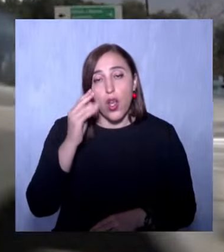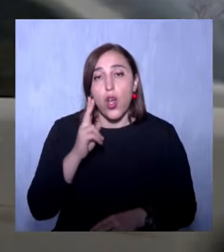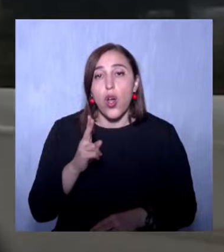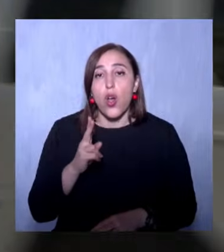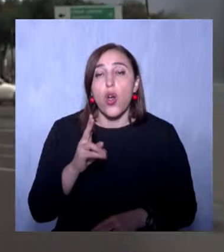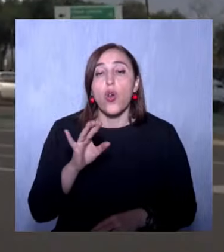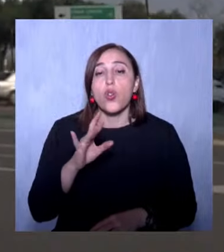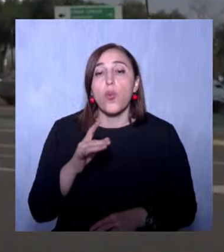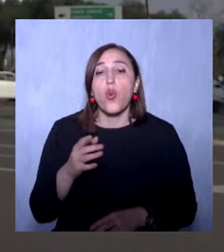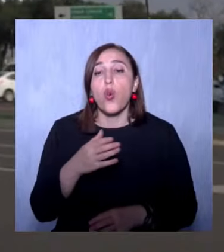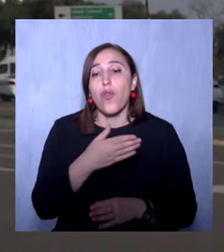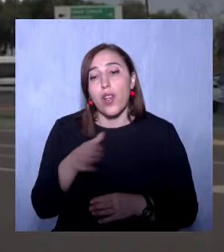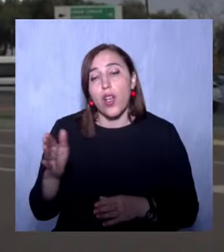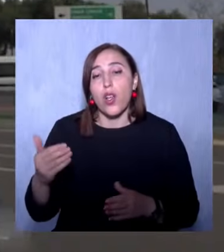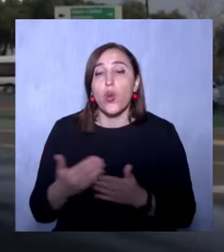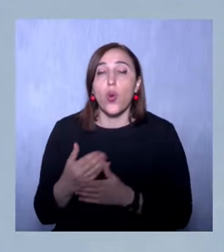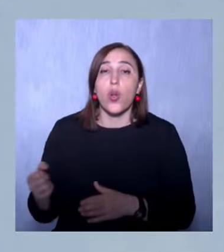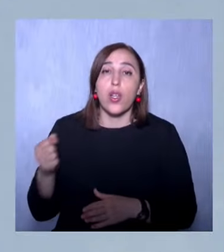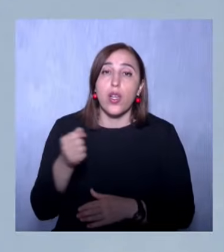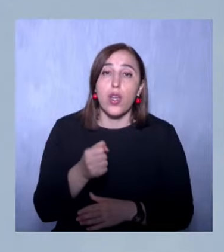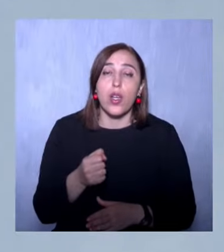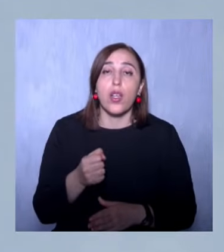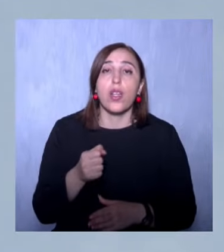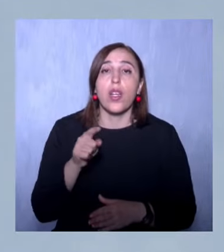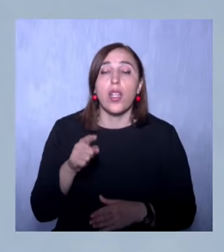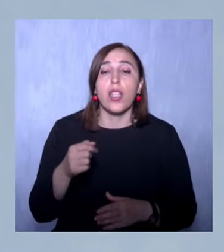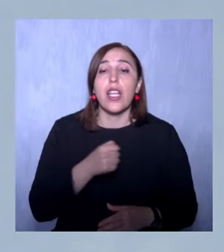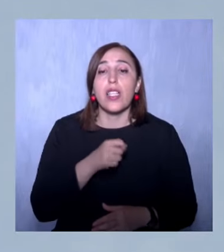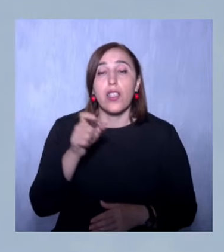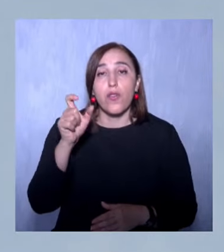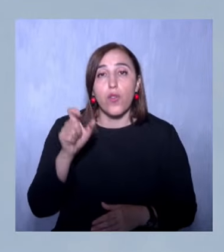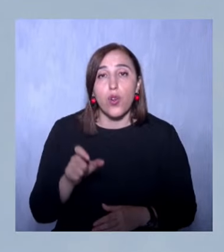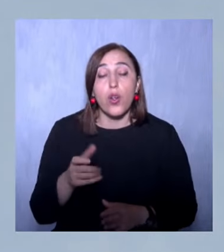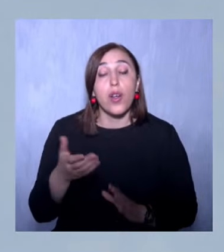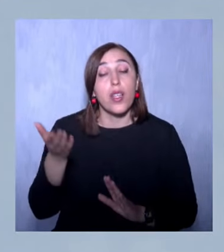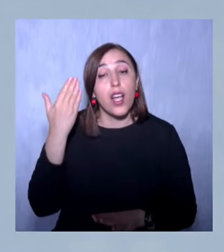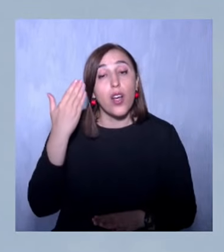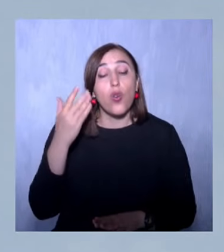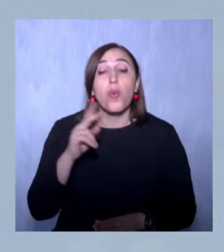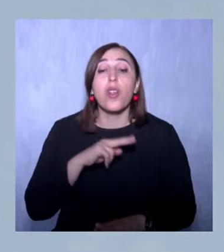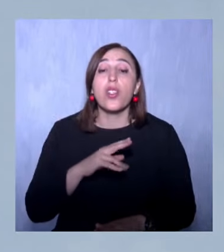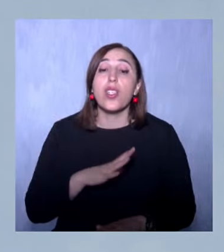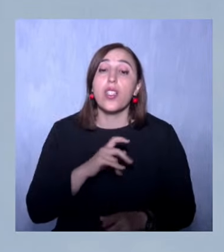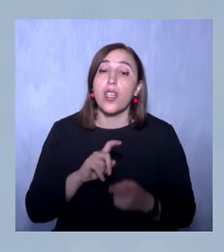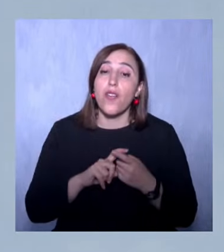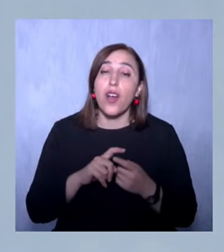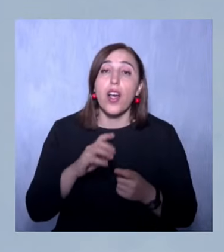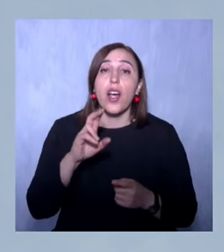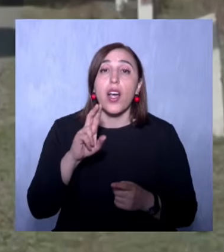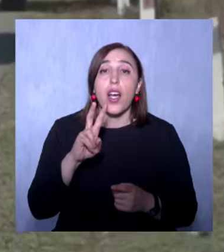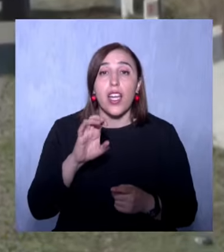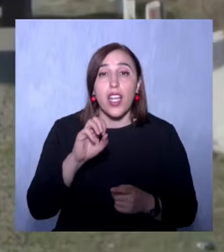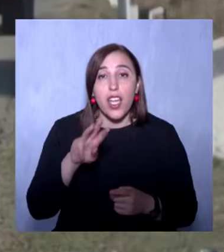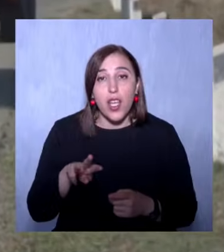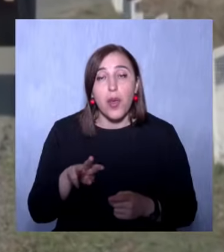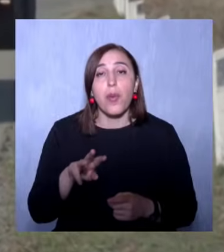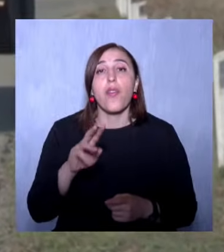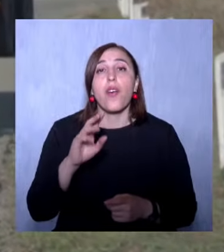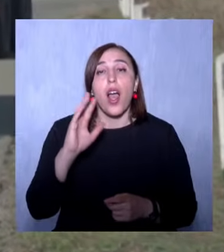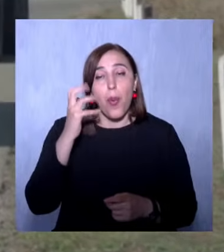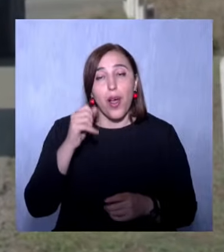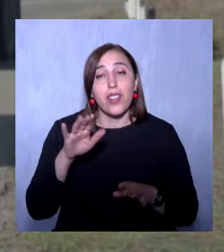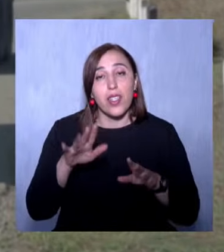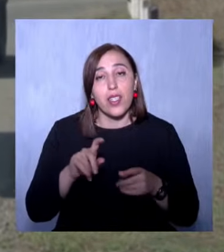Կոսոբոկովի փոփոխությունը կապված էր այն պահվածքի հետ, որ այդ զինվորականը դրսևորել էր նախկինում Խրիմում և Աբխազիայում ծառայության տարիներին։